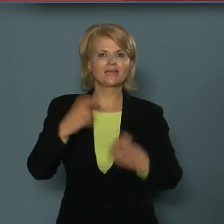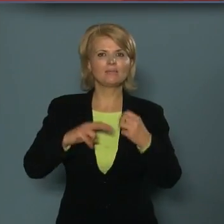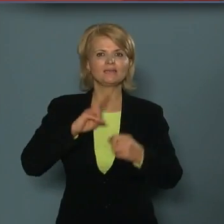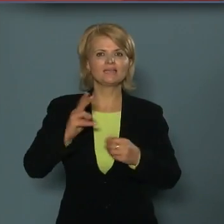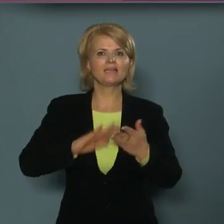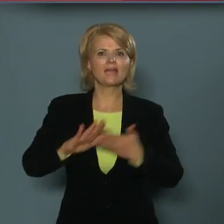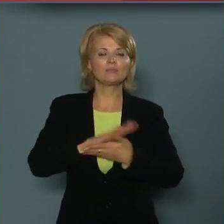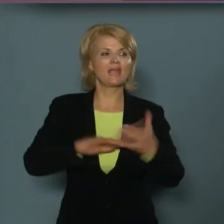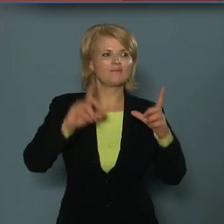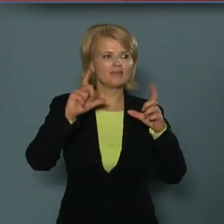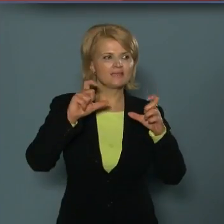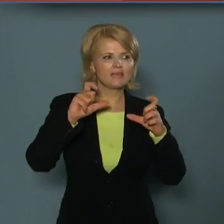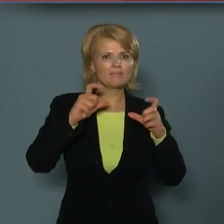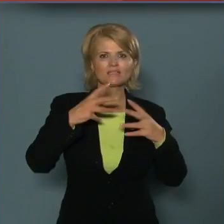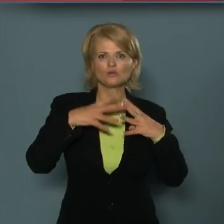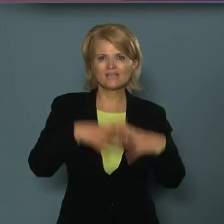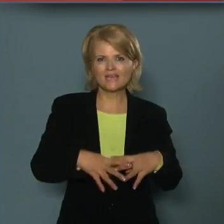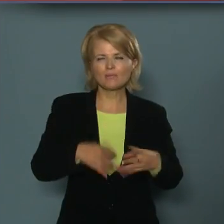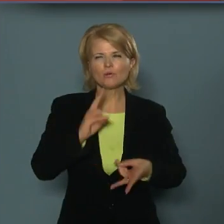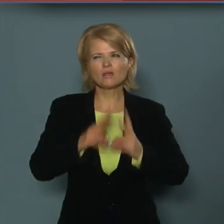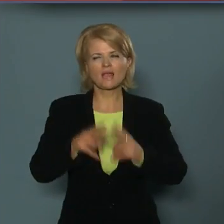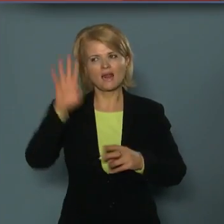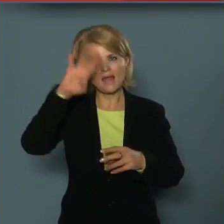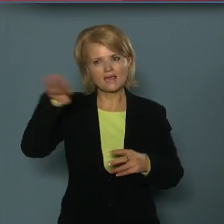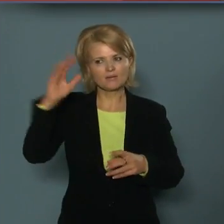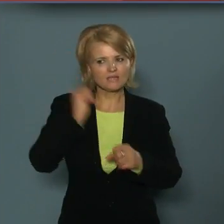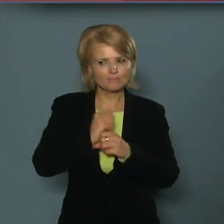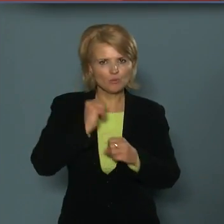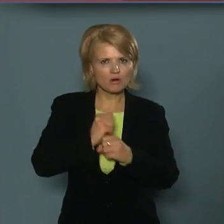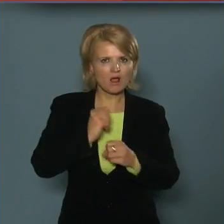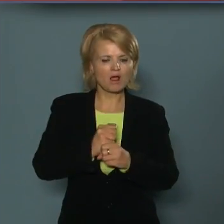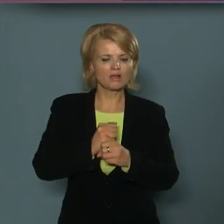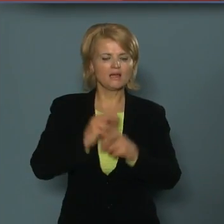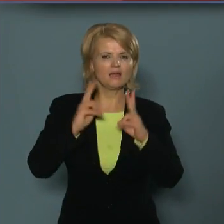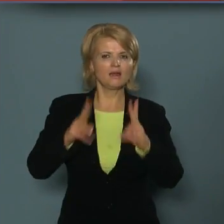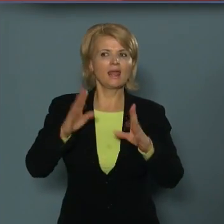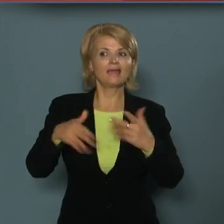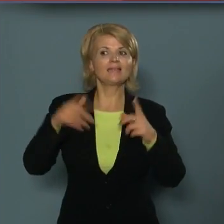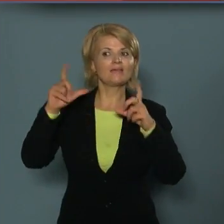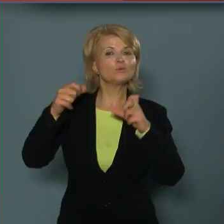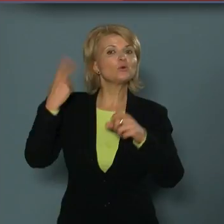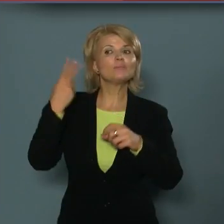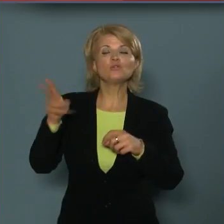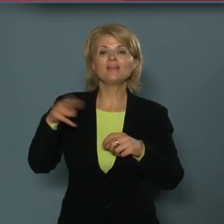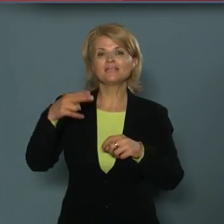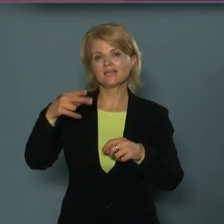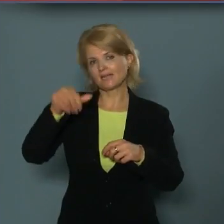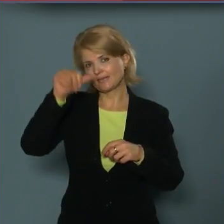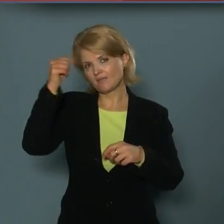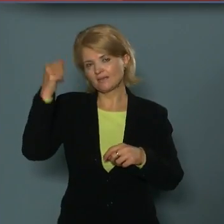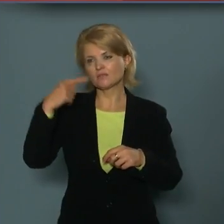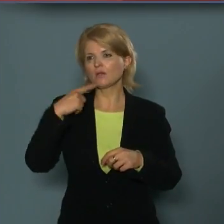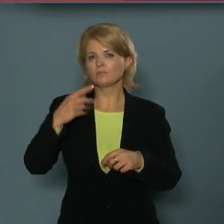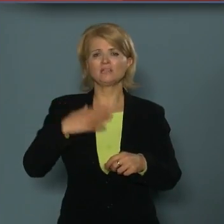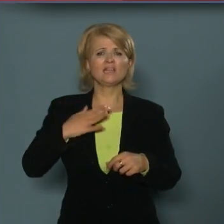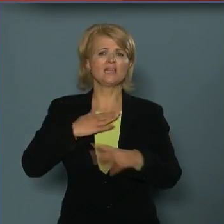kinek milyen a fényképezőgépe, hogy kell egyáltalán elképzelni az ő munkásságát fotóügybe, lehet-e őt fotoművésznek nevezni. Visszautasította, hogy Gyurikám,